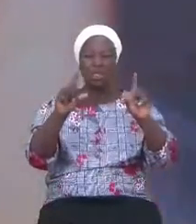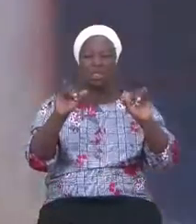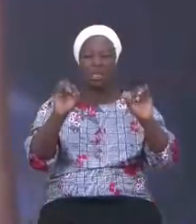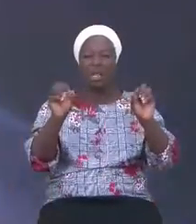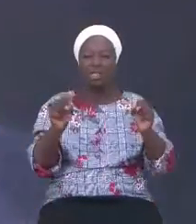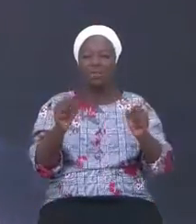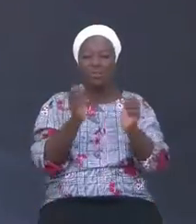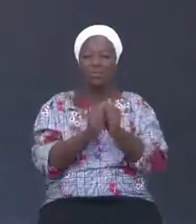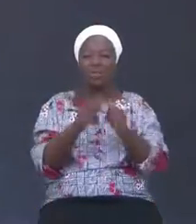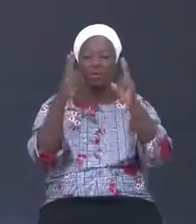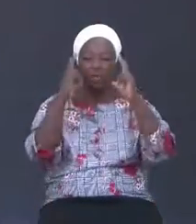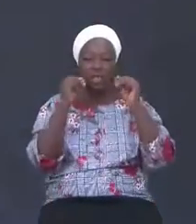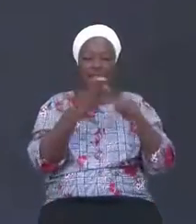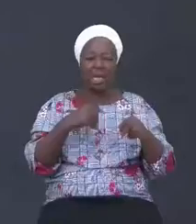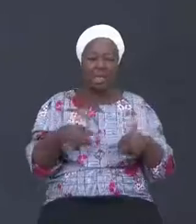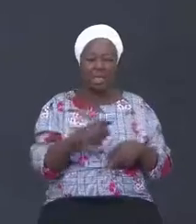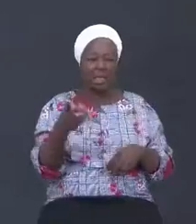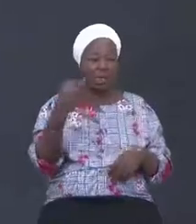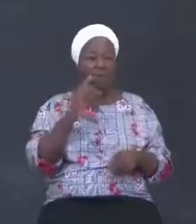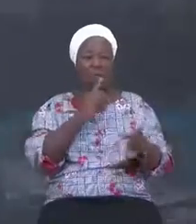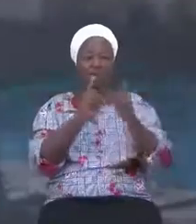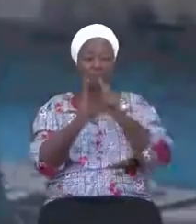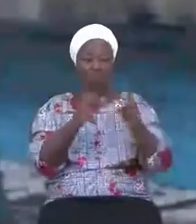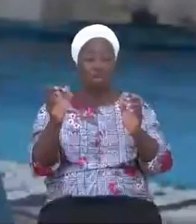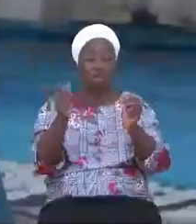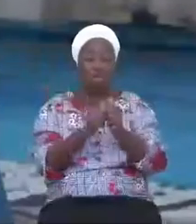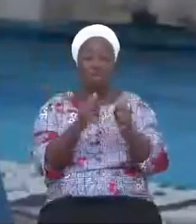Élie et Moïse, s'entretenant avec Jésus.